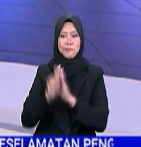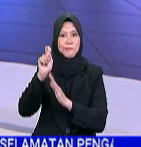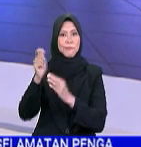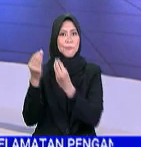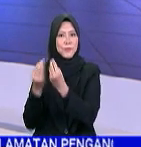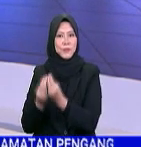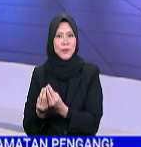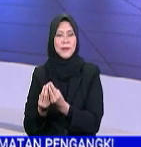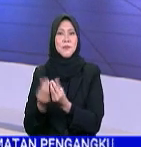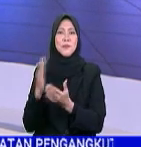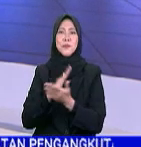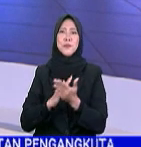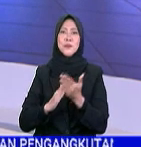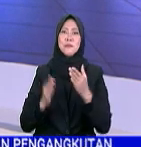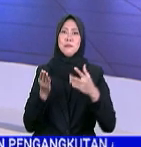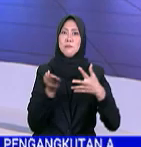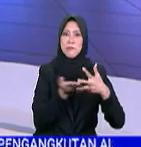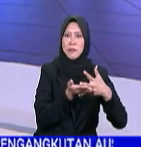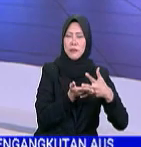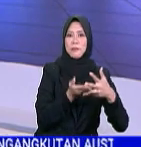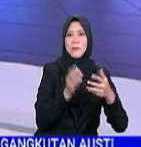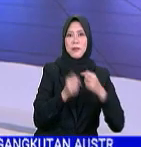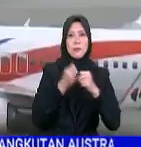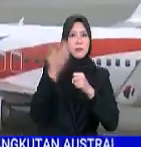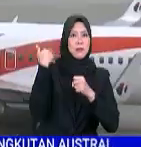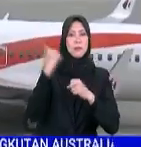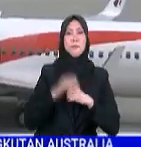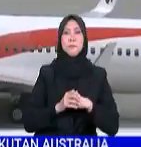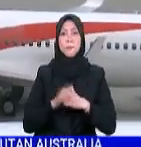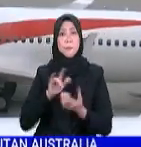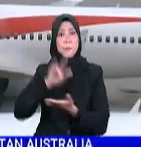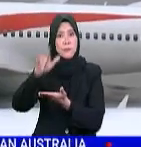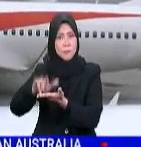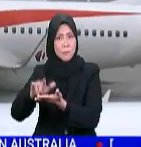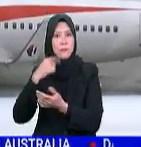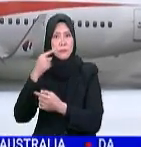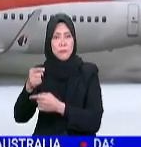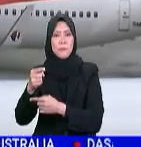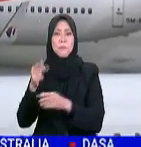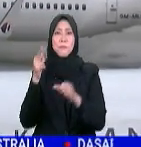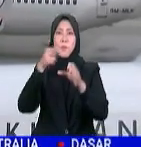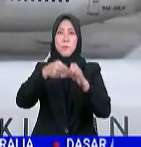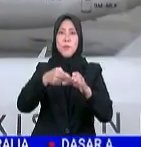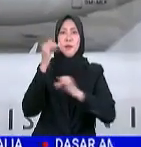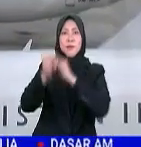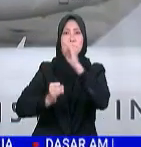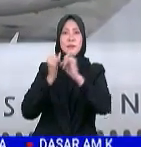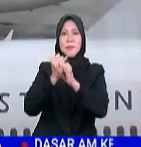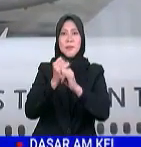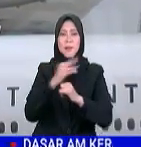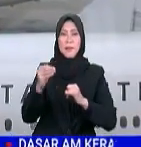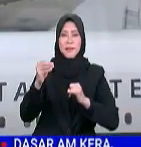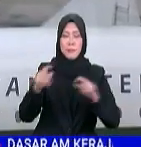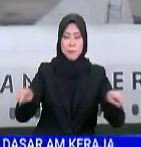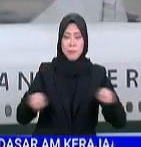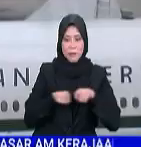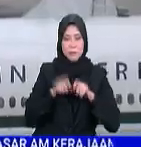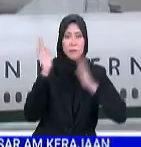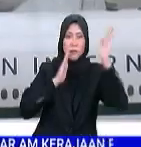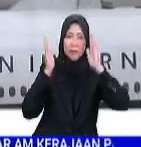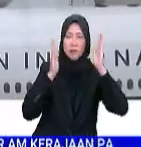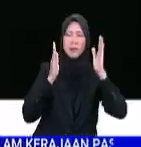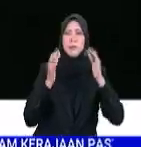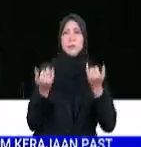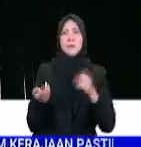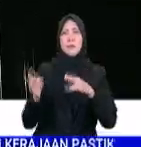berbanding suku keempat tahun lepas pengendali lapangan terbang itu menyatakan pergerakan penumpang antarabangsa dan domestik negara masing-masing